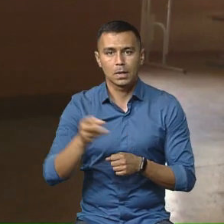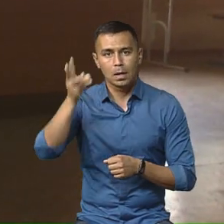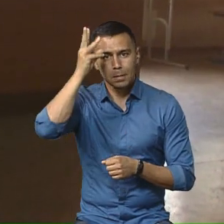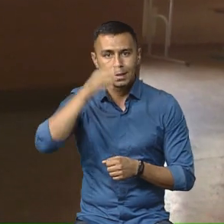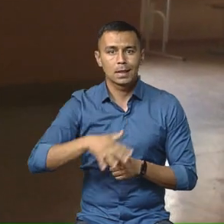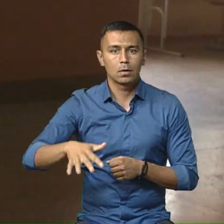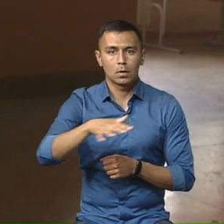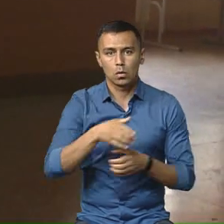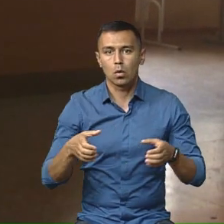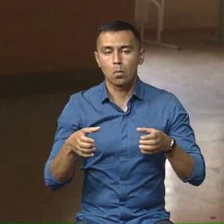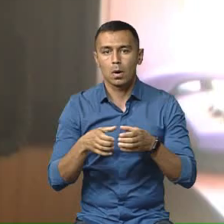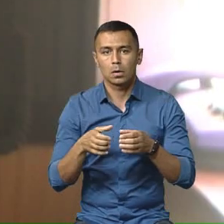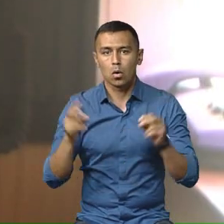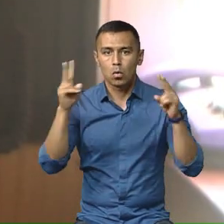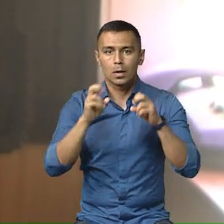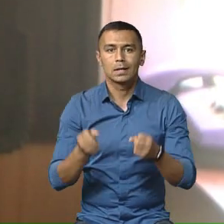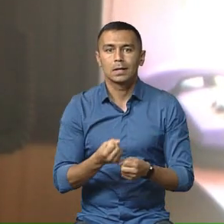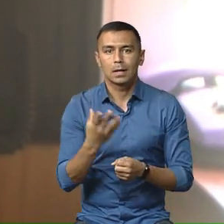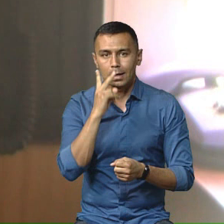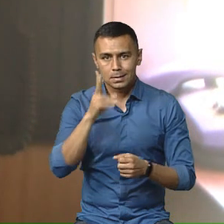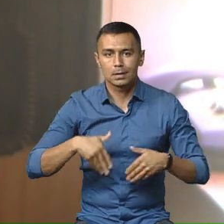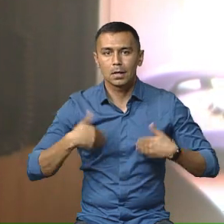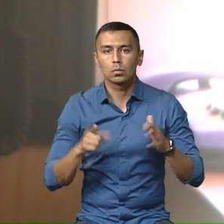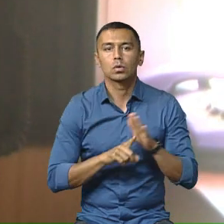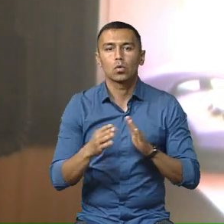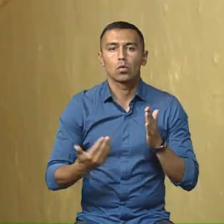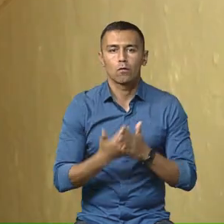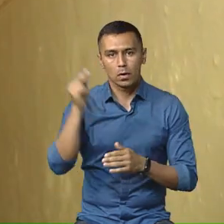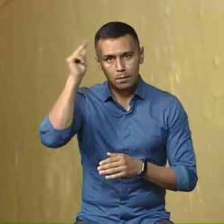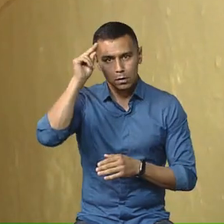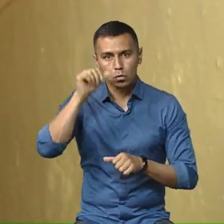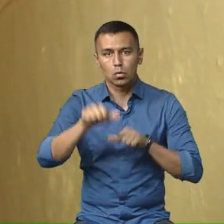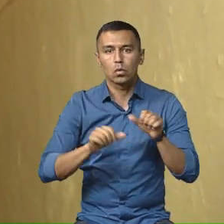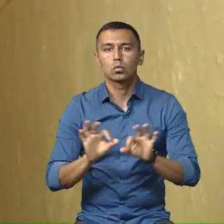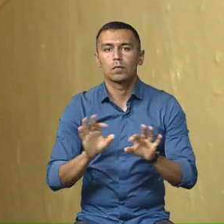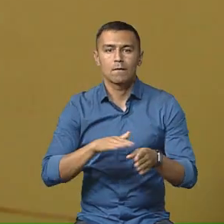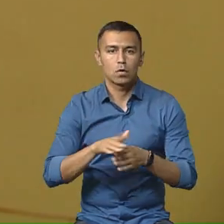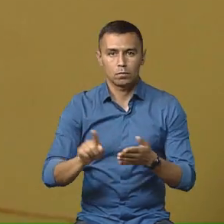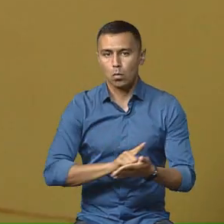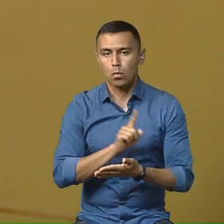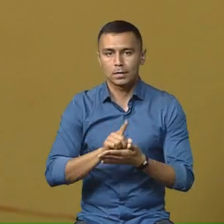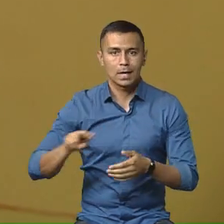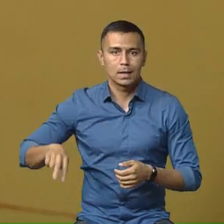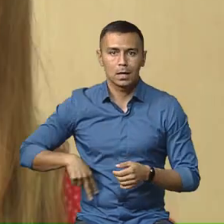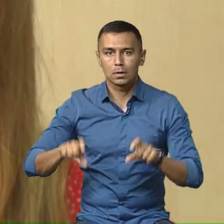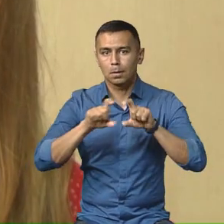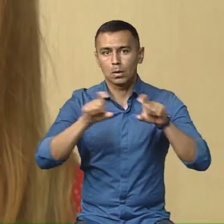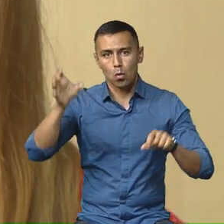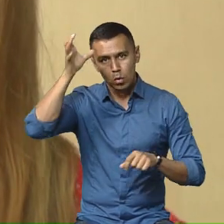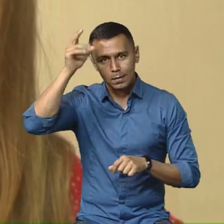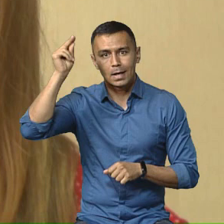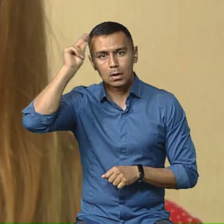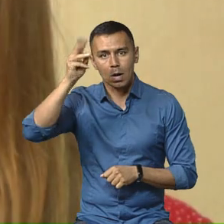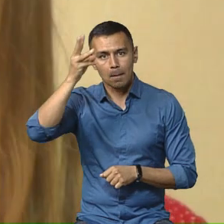Хмельницькій територіальній громаді розглядають кілька сценаріїв початку нового навчального року, розповідає виконуюча обов'язки директора департаменту освіти та